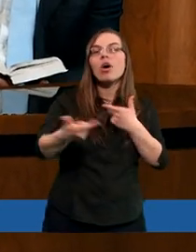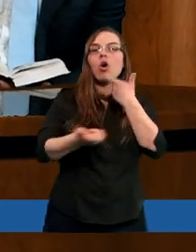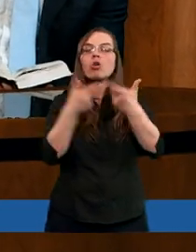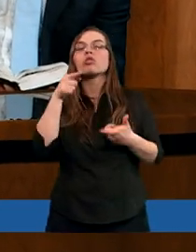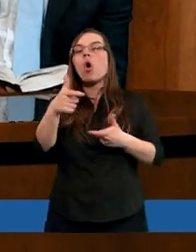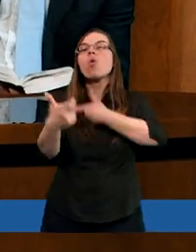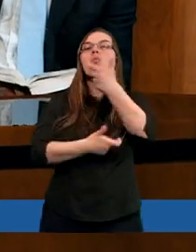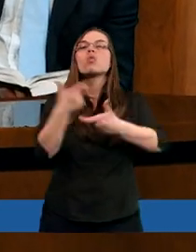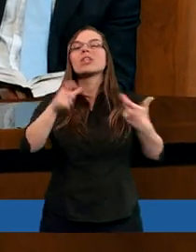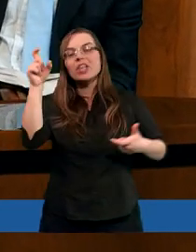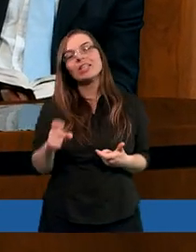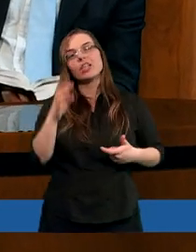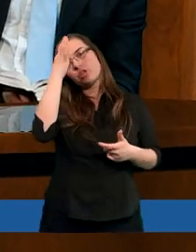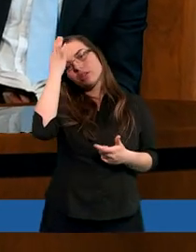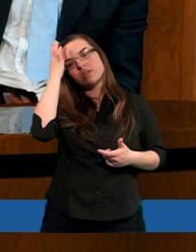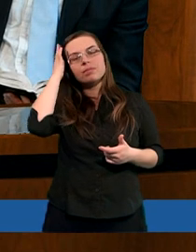co uczynił?